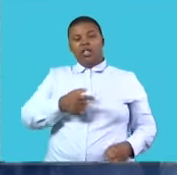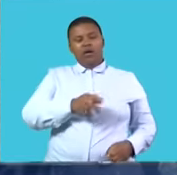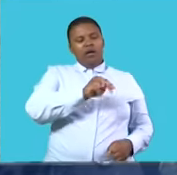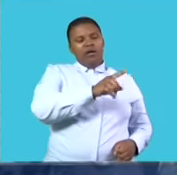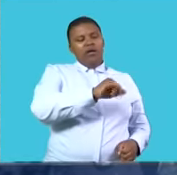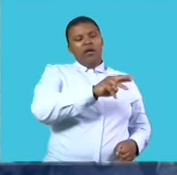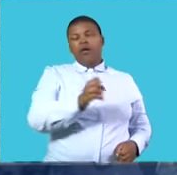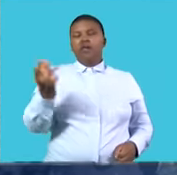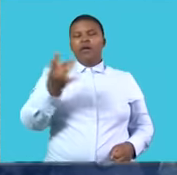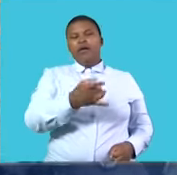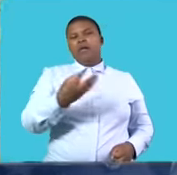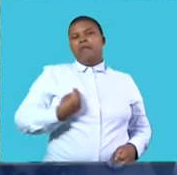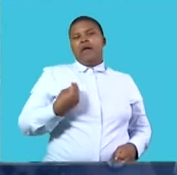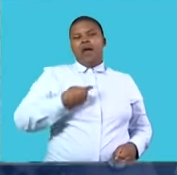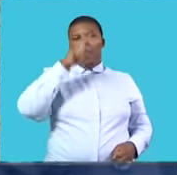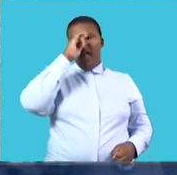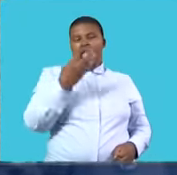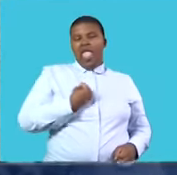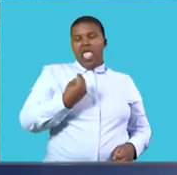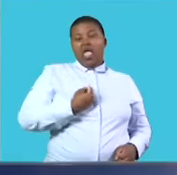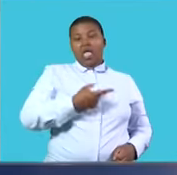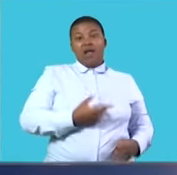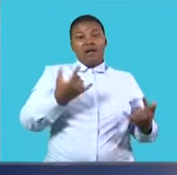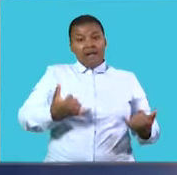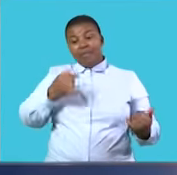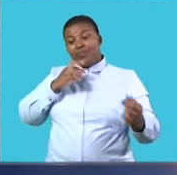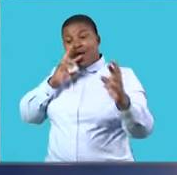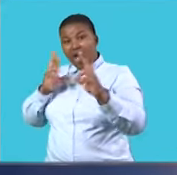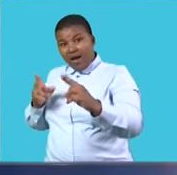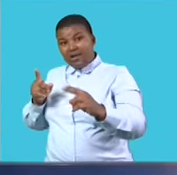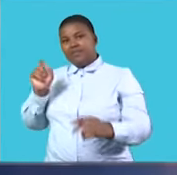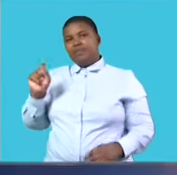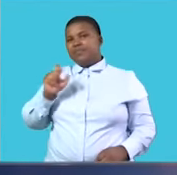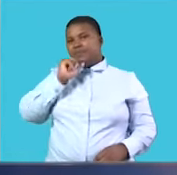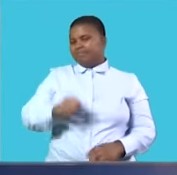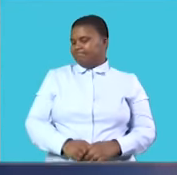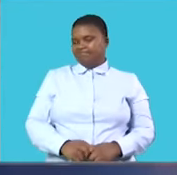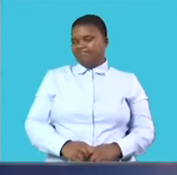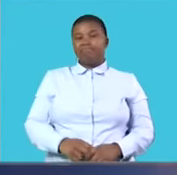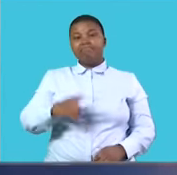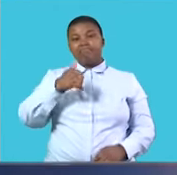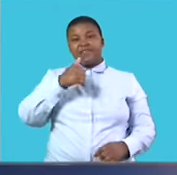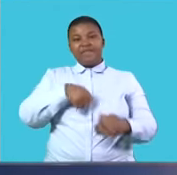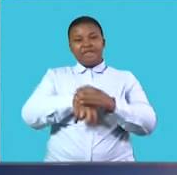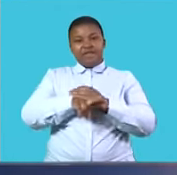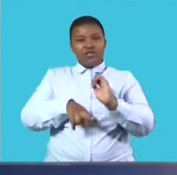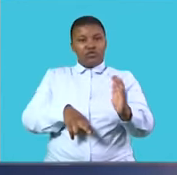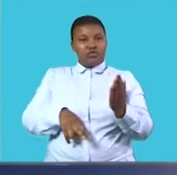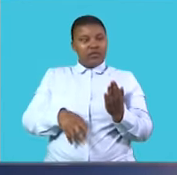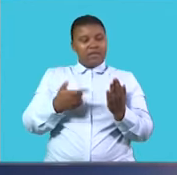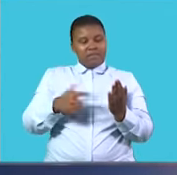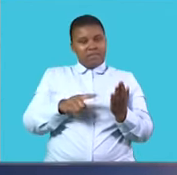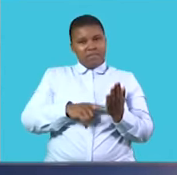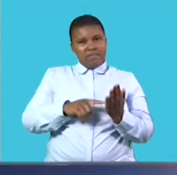ngomfanyana osemncane, kuyimpendulo yakhe emva kokuba okamchunu athumele umfanekiso ezikundleni zokuxhumana owawugxeka futhi